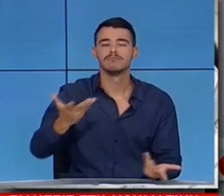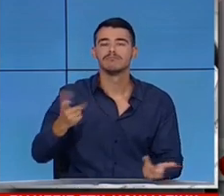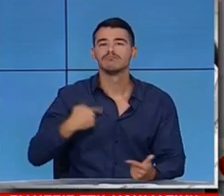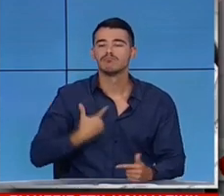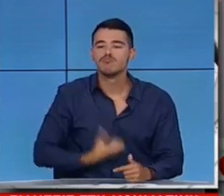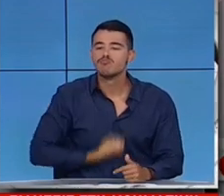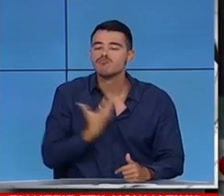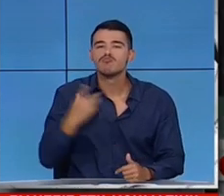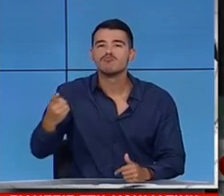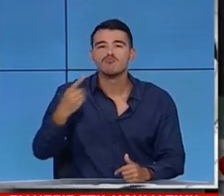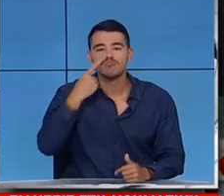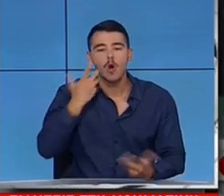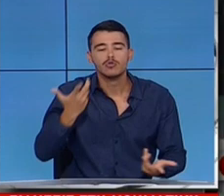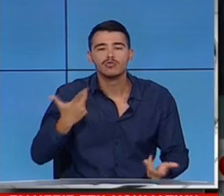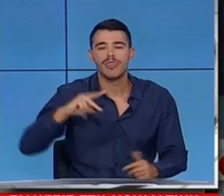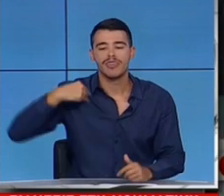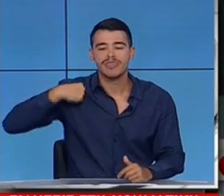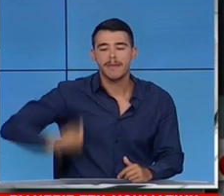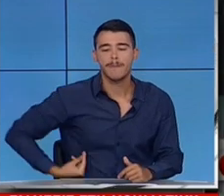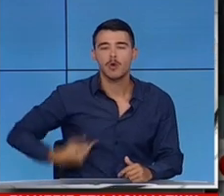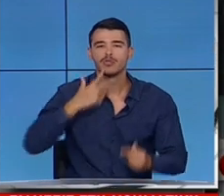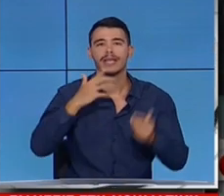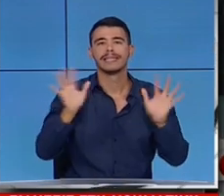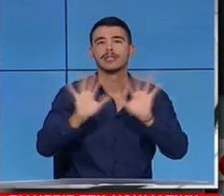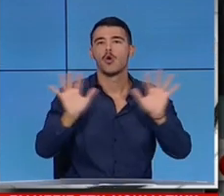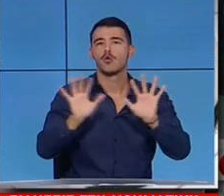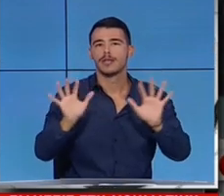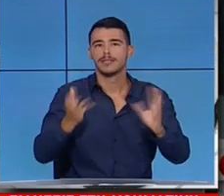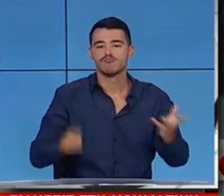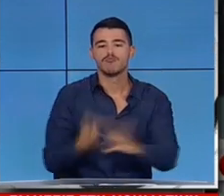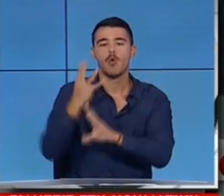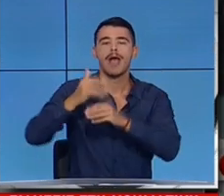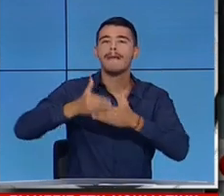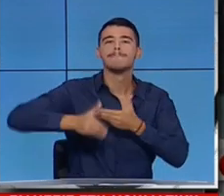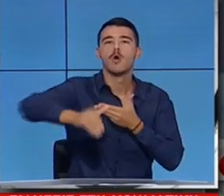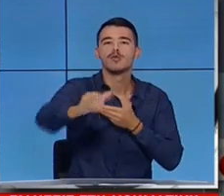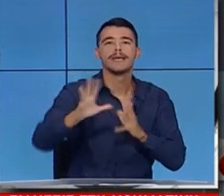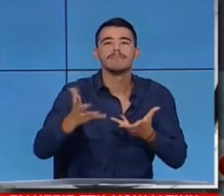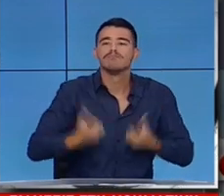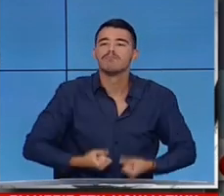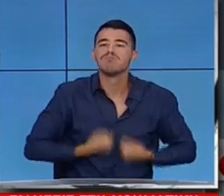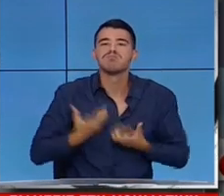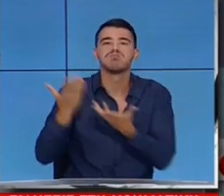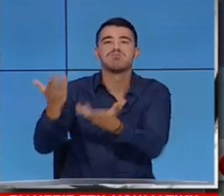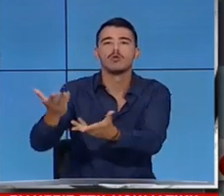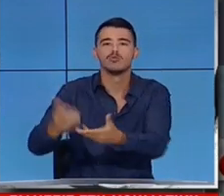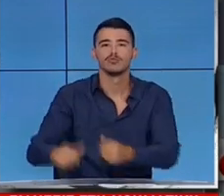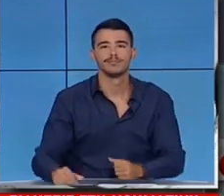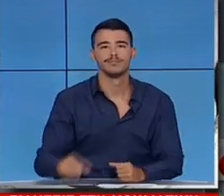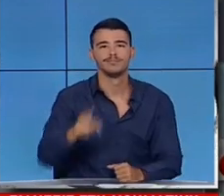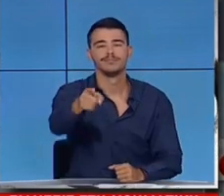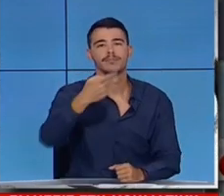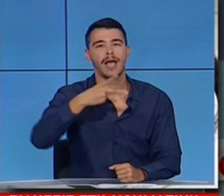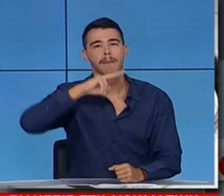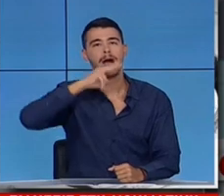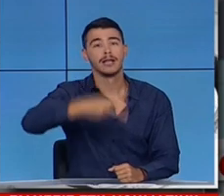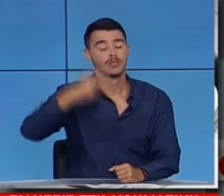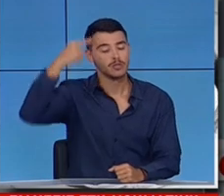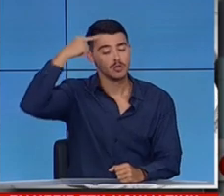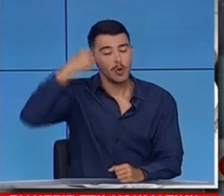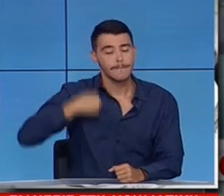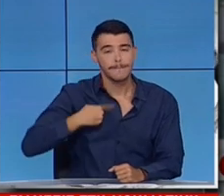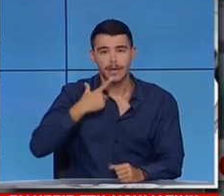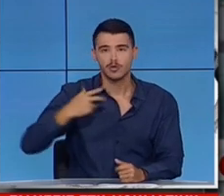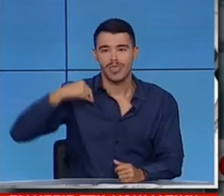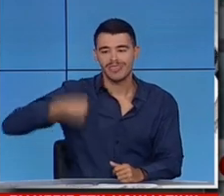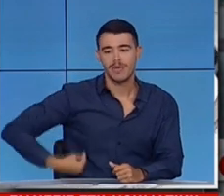δημόσια ραδιοτηλεόραση θεσμικά αλλά και στρατηγικά στη νέα εποχή. Κοιτάξτε, νομίζω η δημόσια τηλεόραση καταρχήν εργαλειοποιείται δυστυχώς